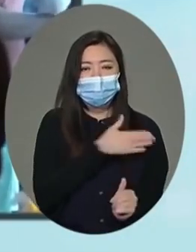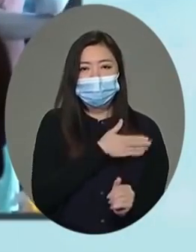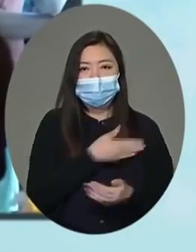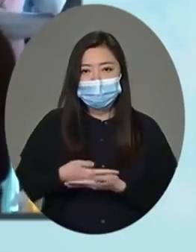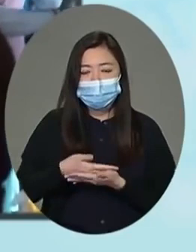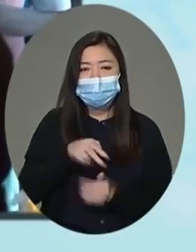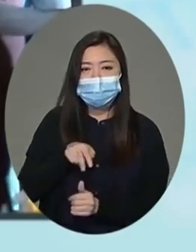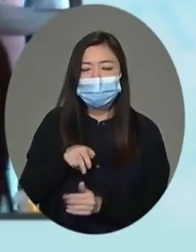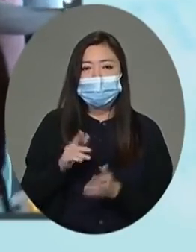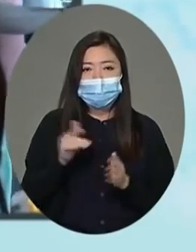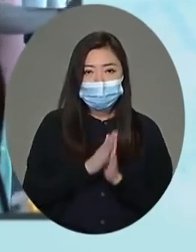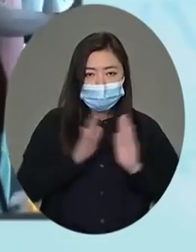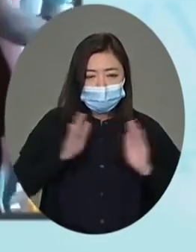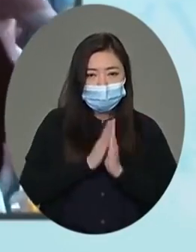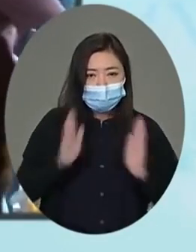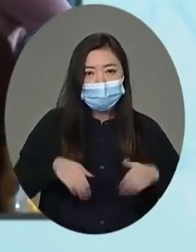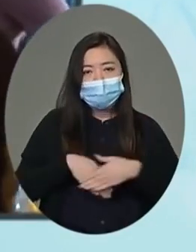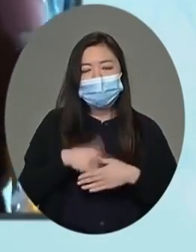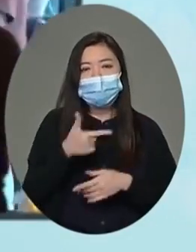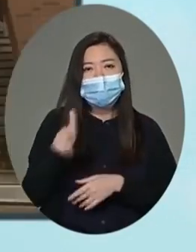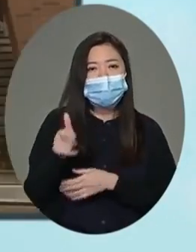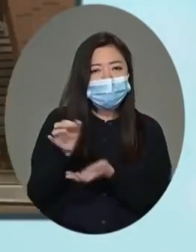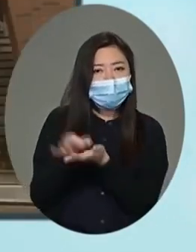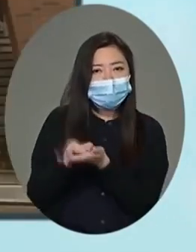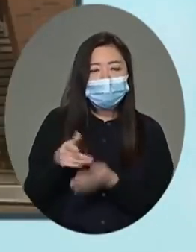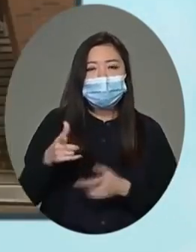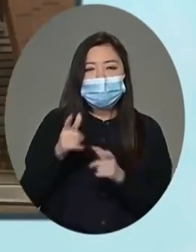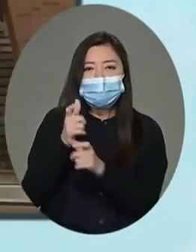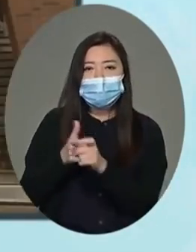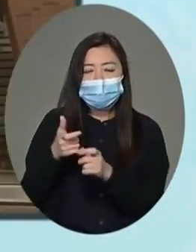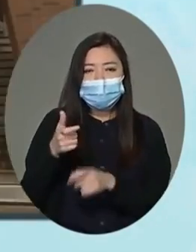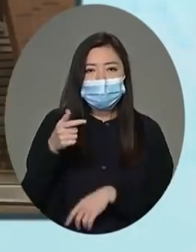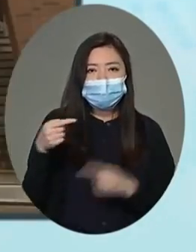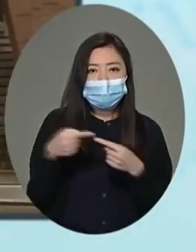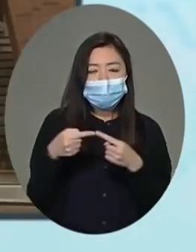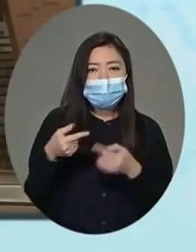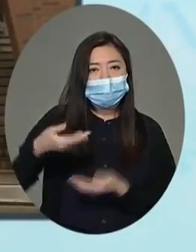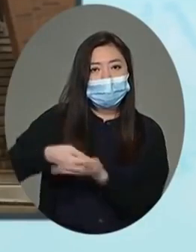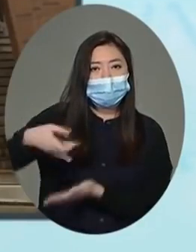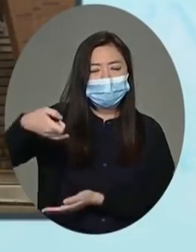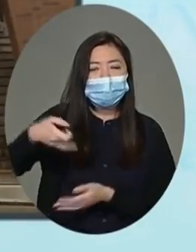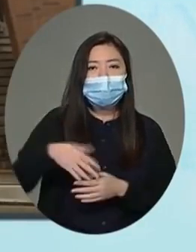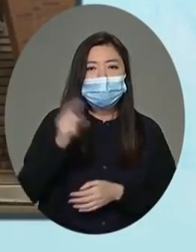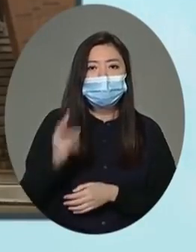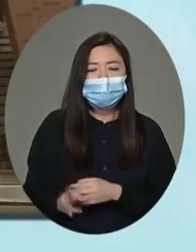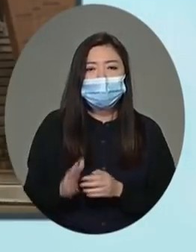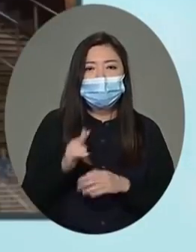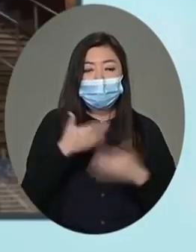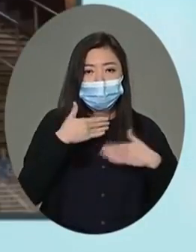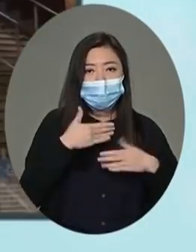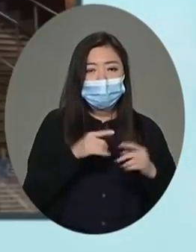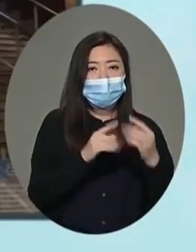喺潛伏期多次去過富東街市買餸。而佢星期日放假嘅時候，包括今個月